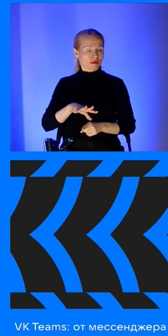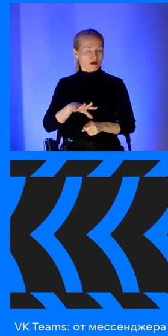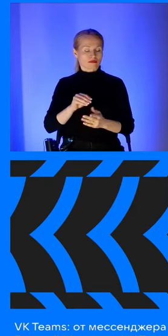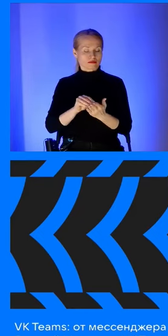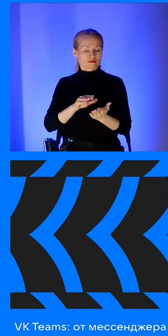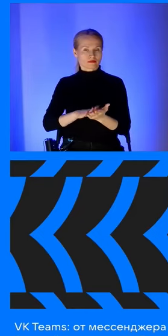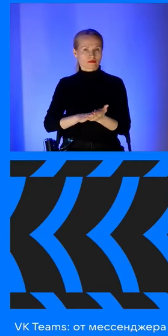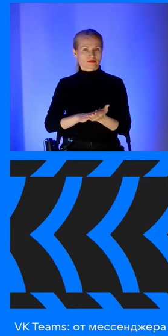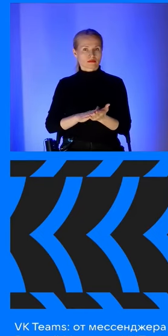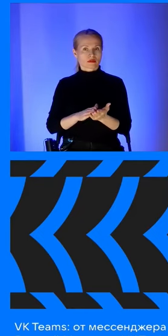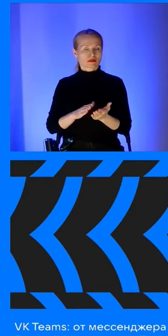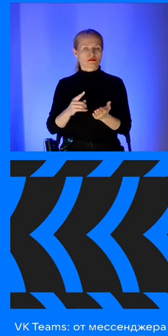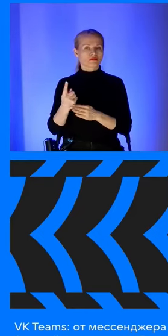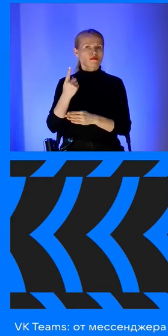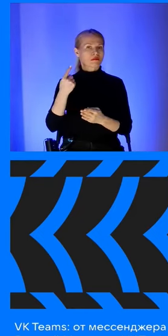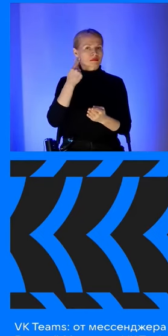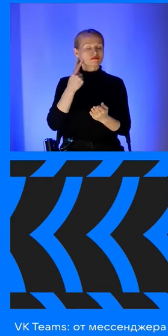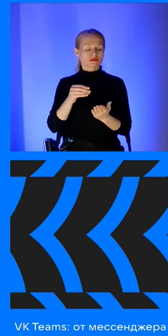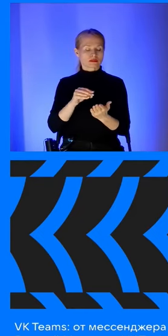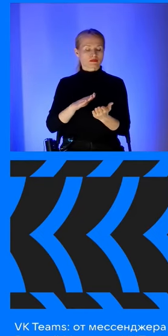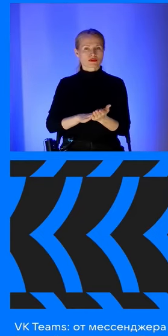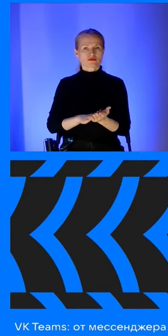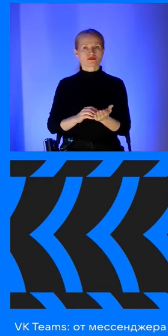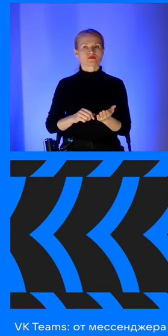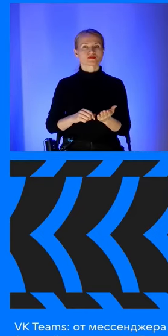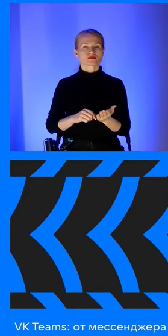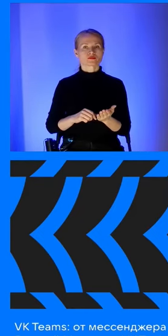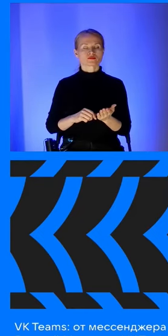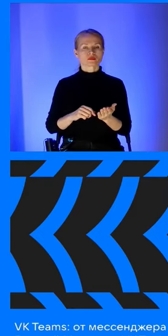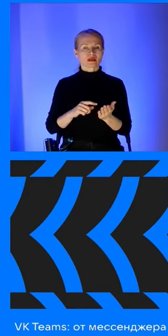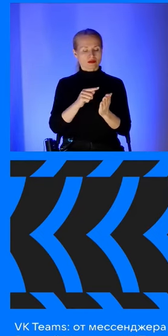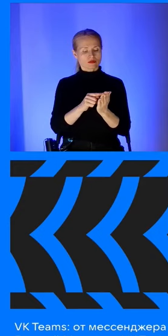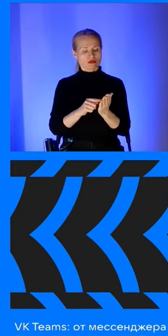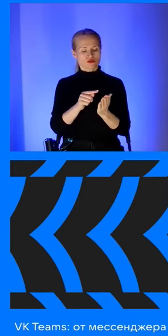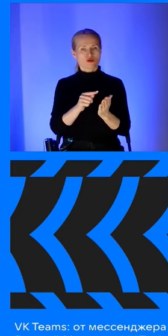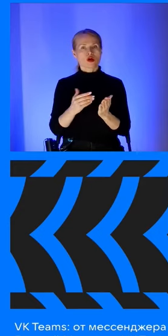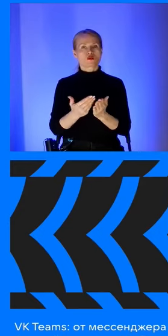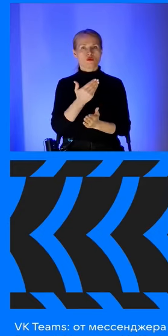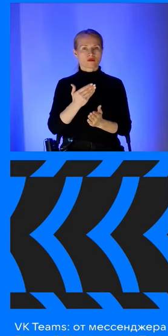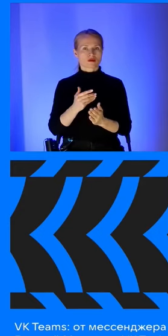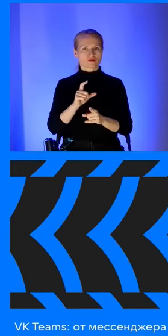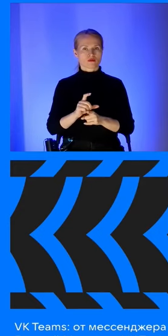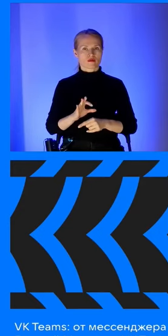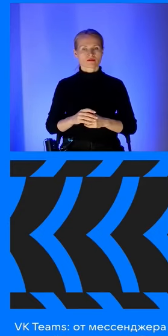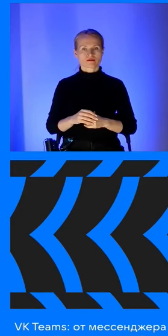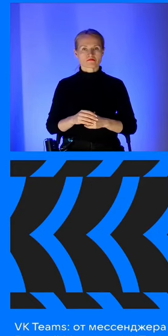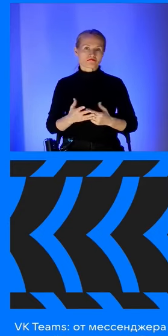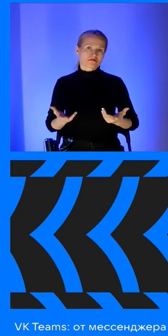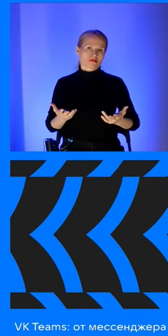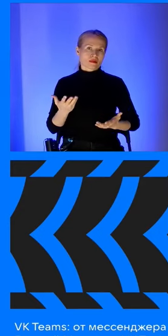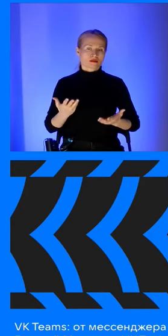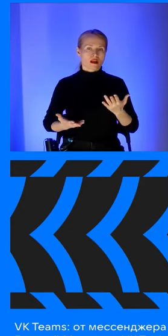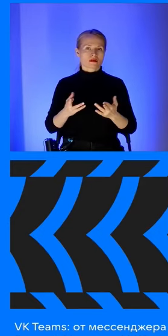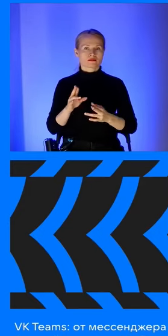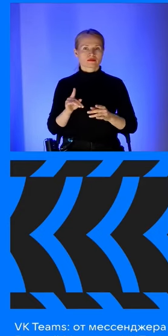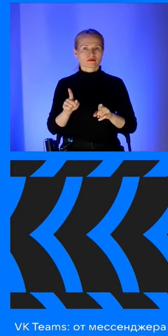должны, раньше никто не приносил, то они должны, соответственно, дать какой-нибудь там значок тому человеку, который позвонил. Казалось бы, в данной